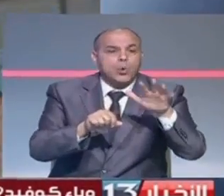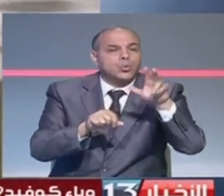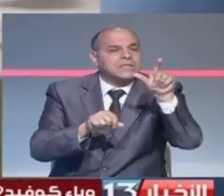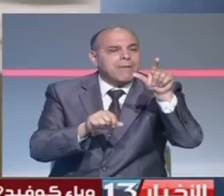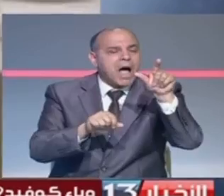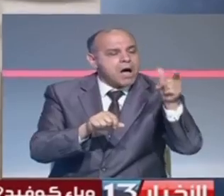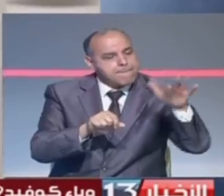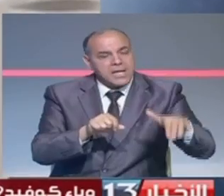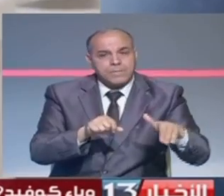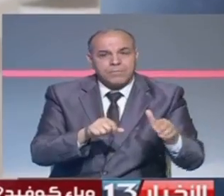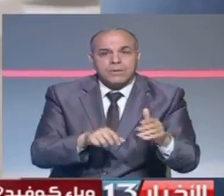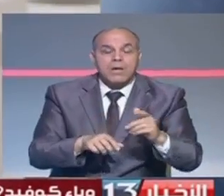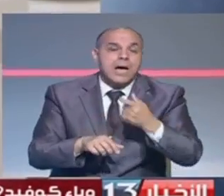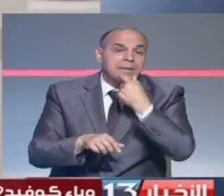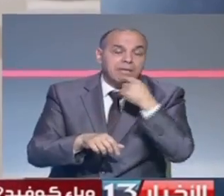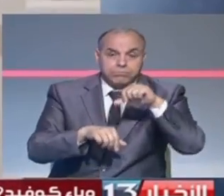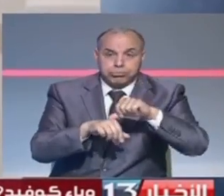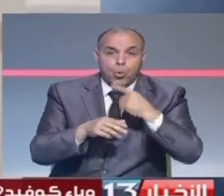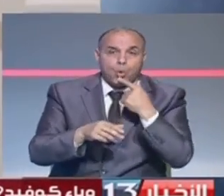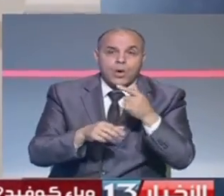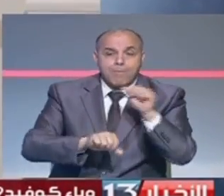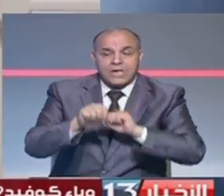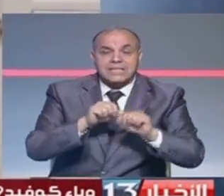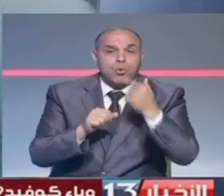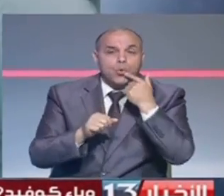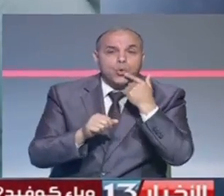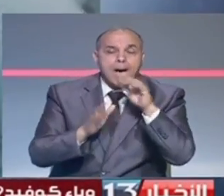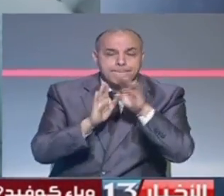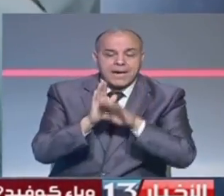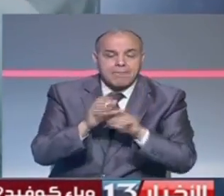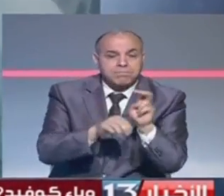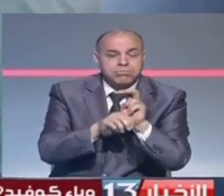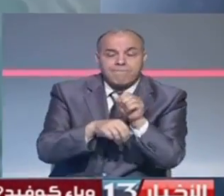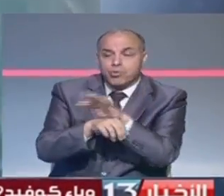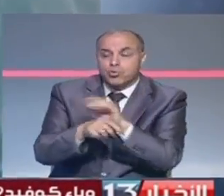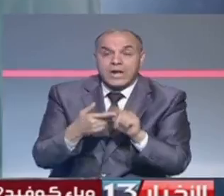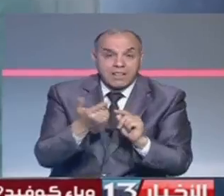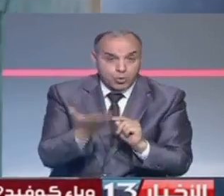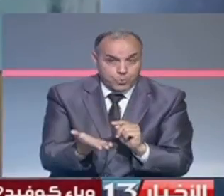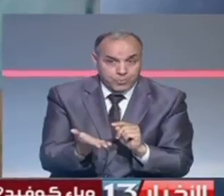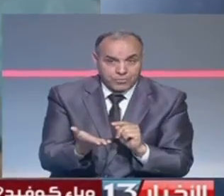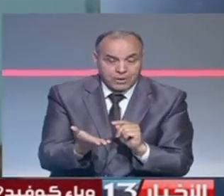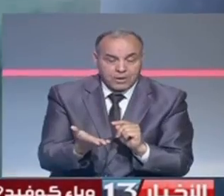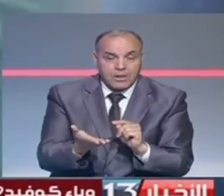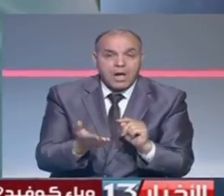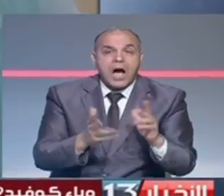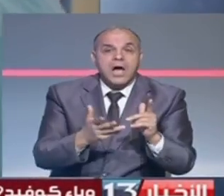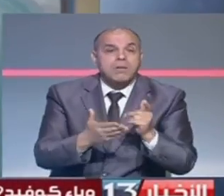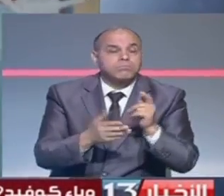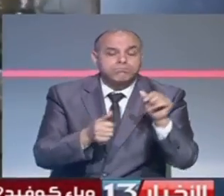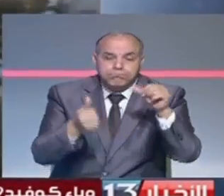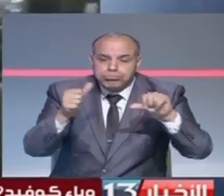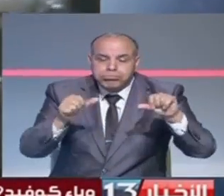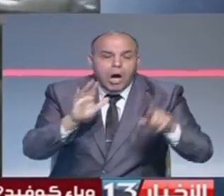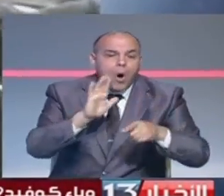اما في بريطانيا فقد حذر اليوم المنسق الوطني لبرنامج فحص فيروس كوبي تسعه عشر البريطانيين من شراء اختبارات